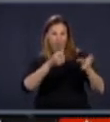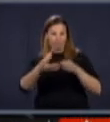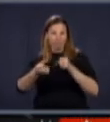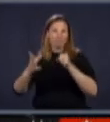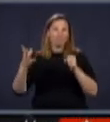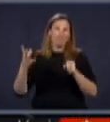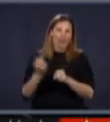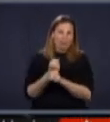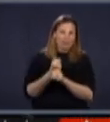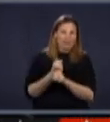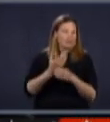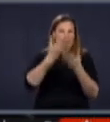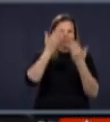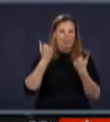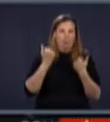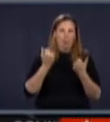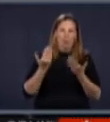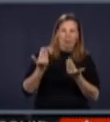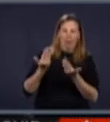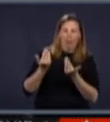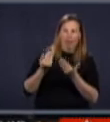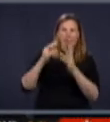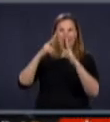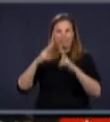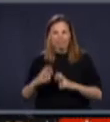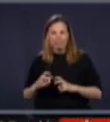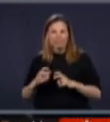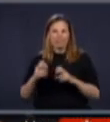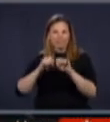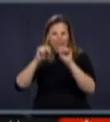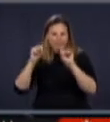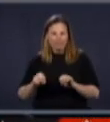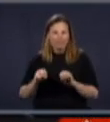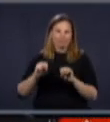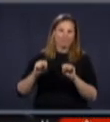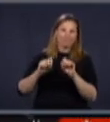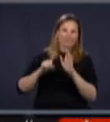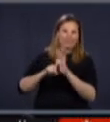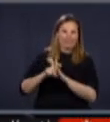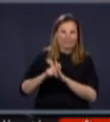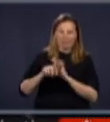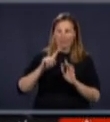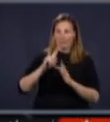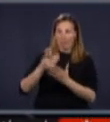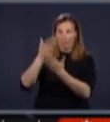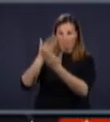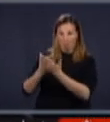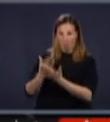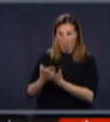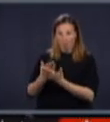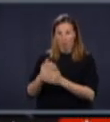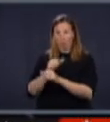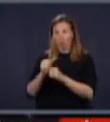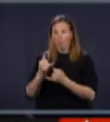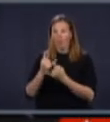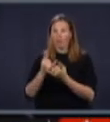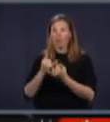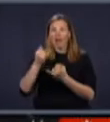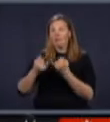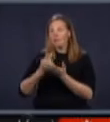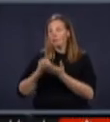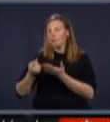donnée exacte parce que notre système va pouvoir nous donner l'effet probablement à la fin de cette semaine